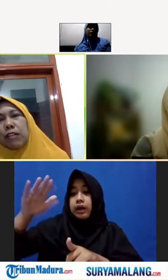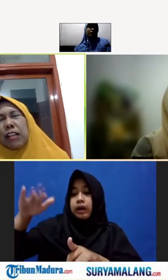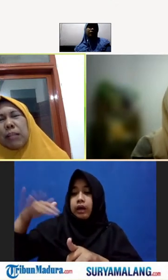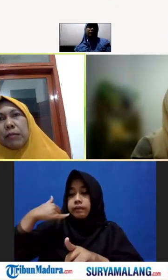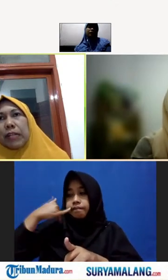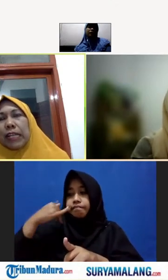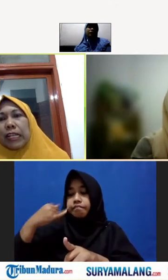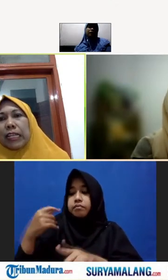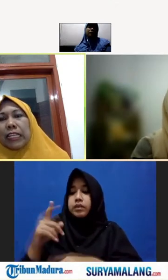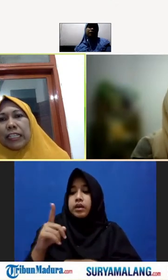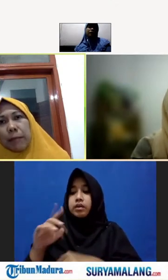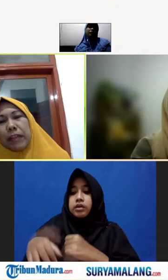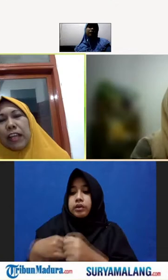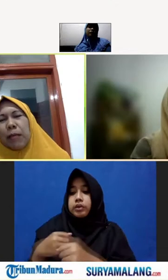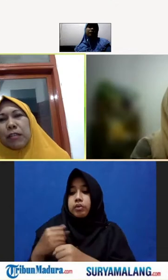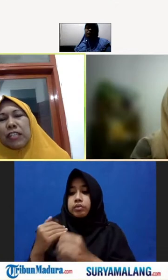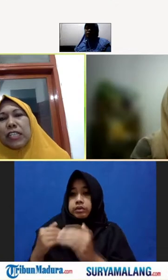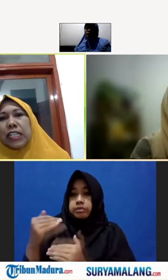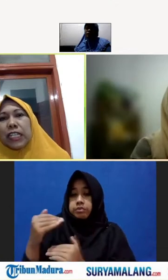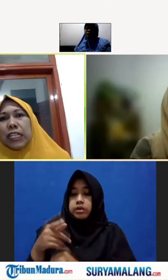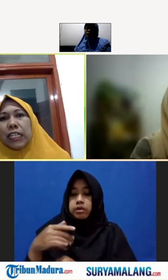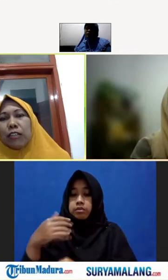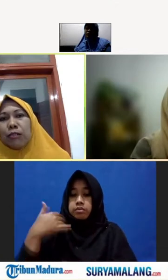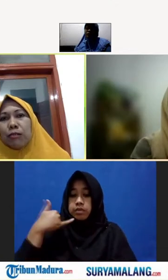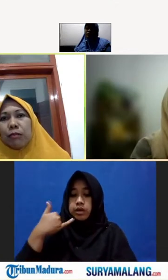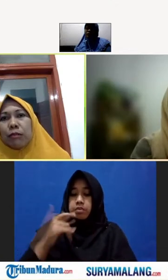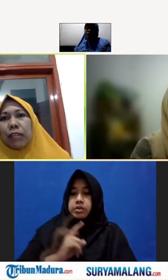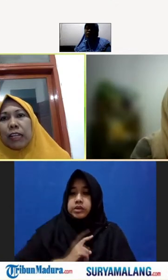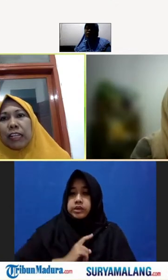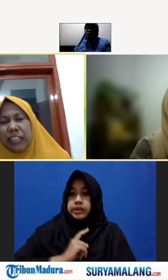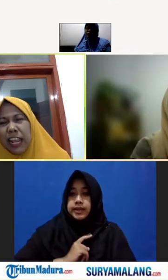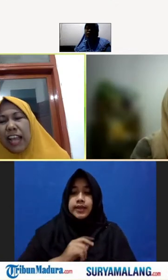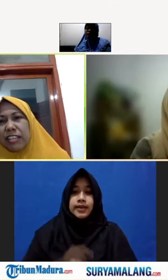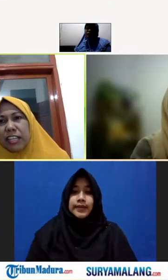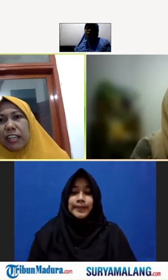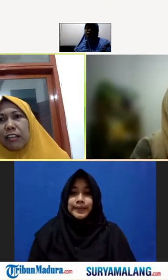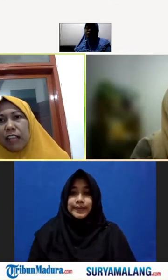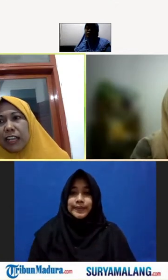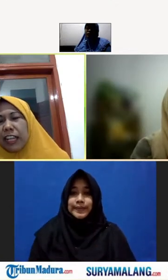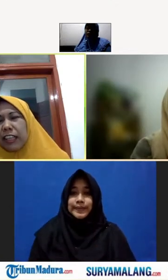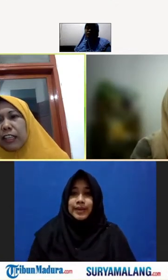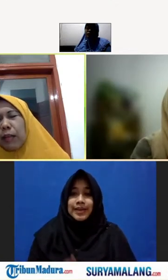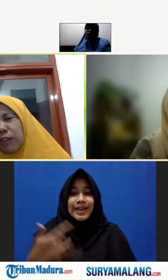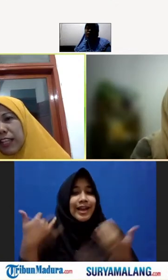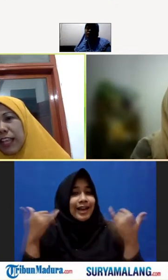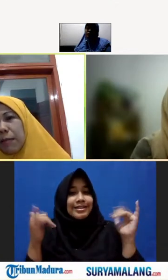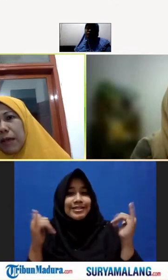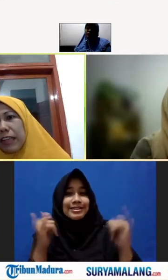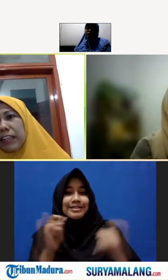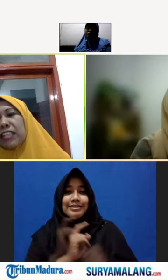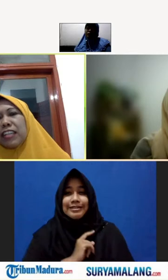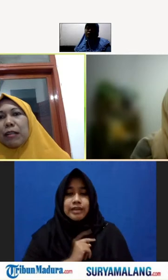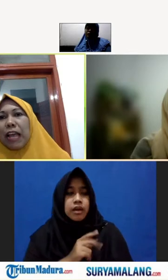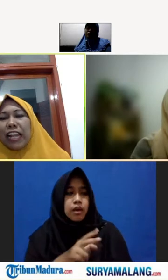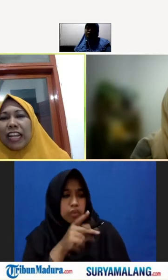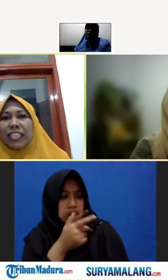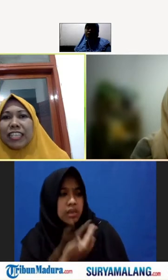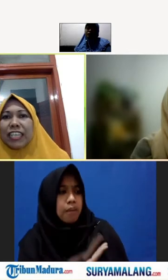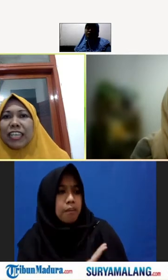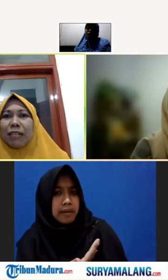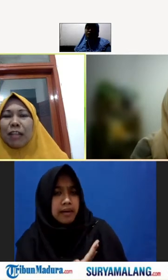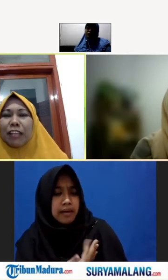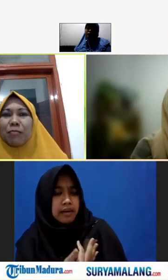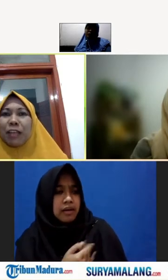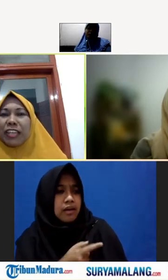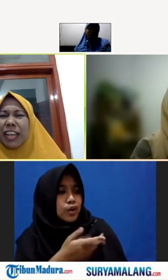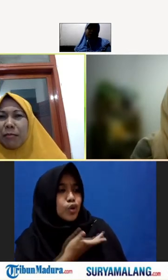tahun lebih lah. Dia pegang HP sendiri gitu. Nah, dia asik kalau saya lihat, kamu lihat apa? Dia senang anak